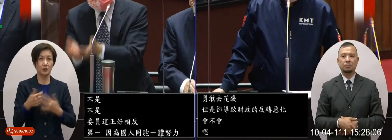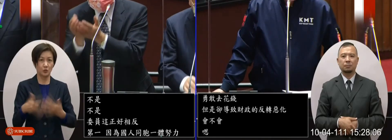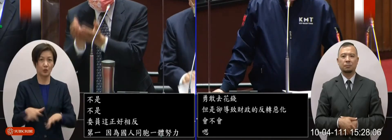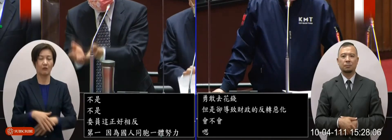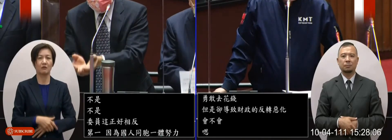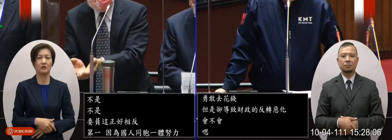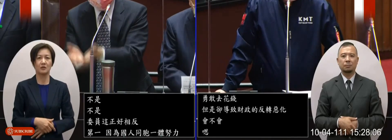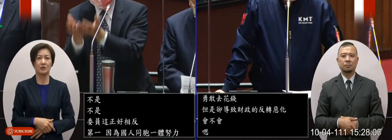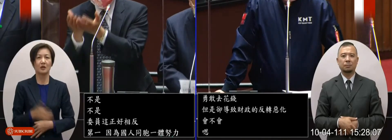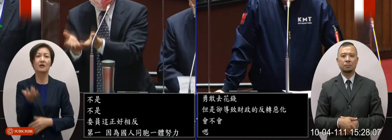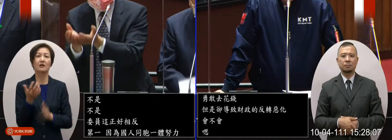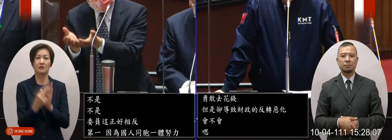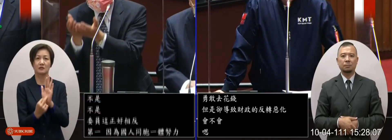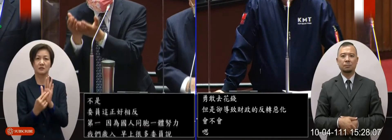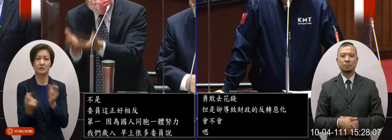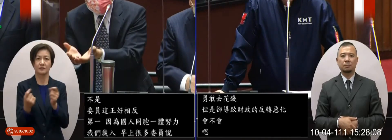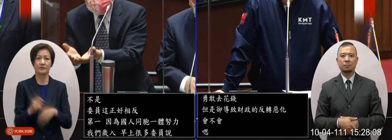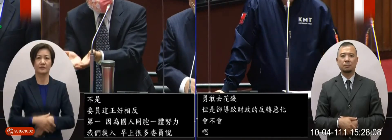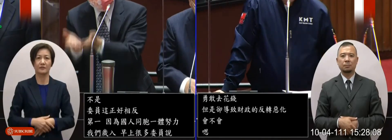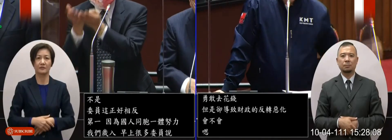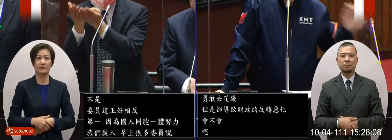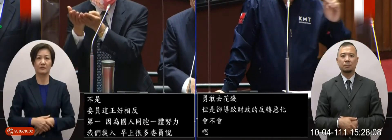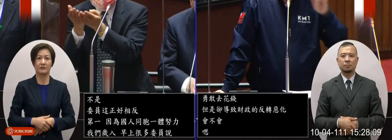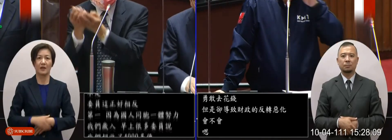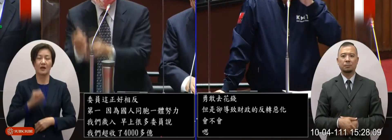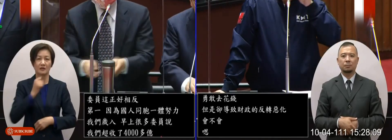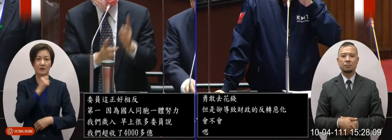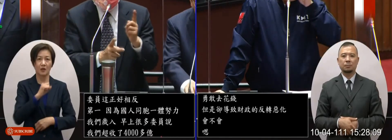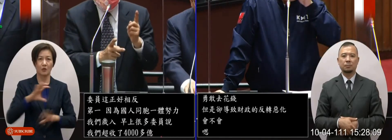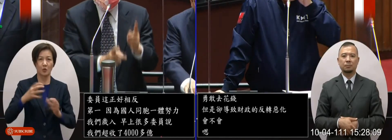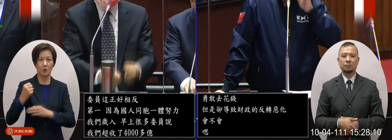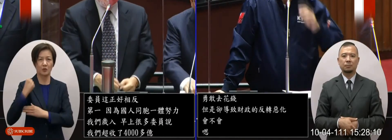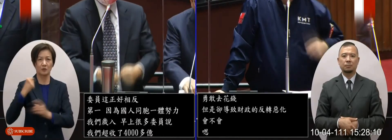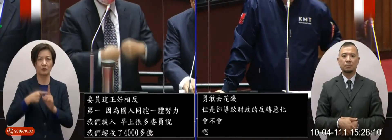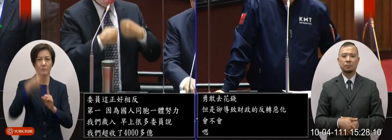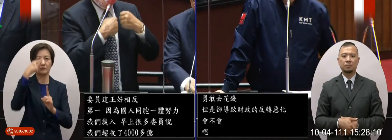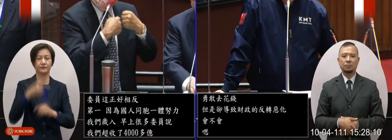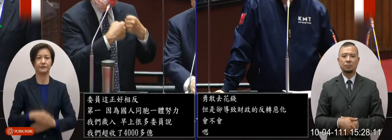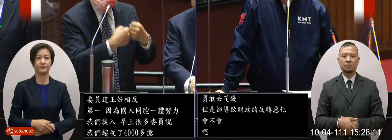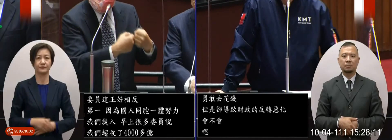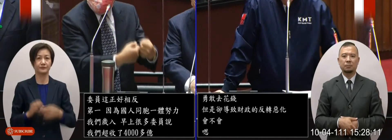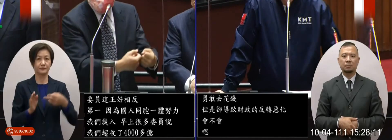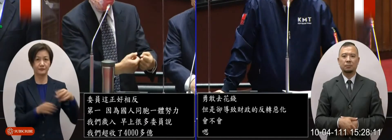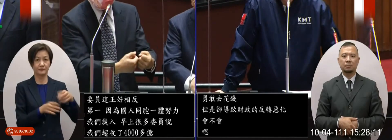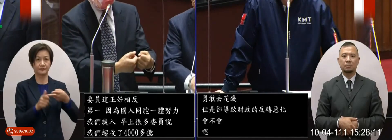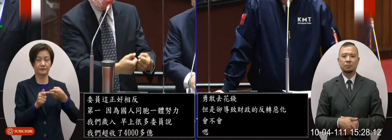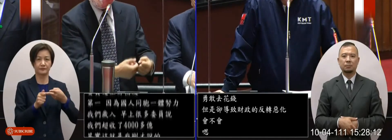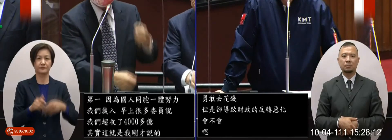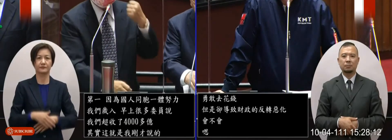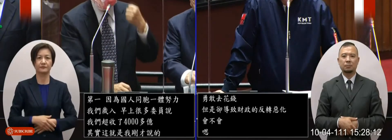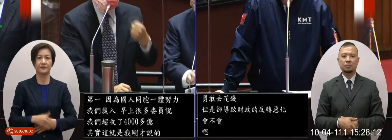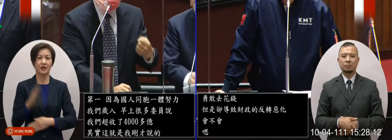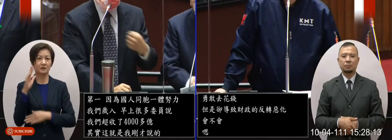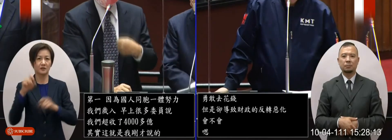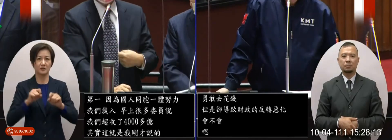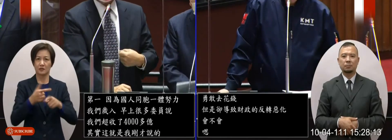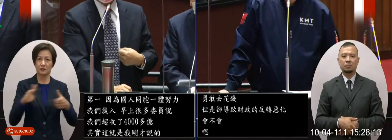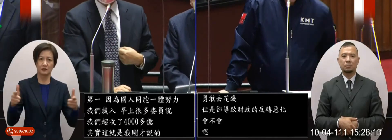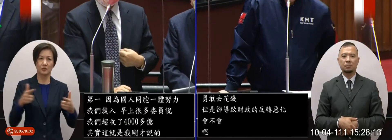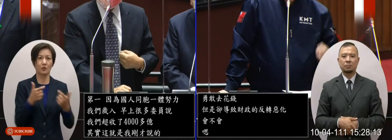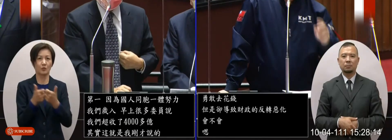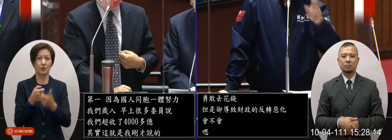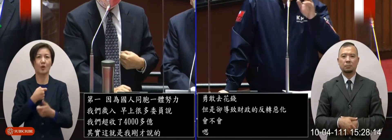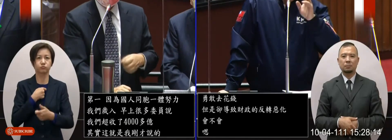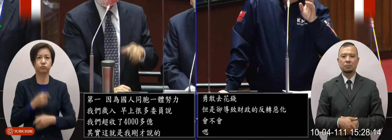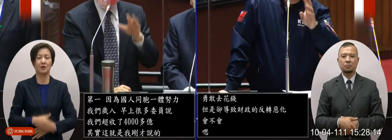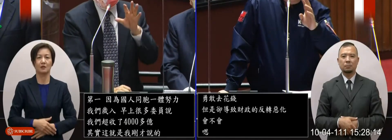我刚才说的国家在财力上有增强。第二一方面是我们要做很多事情， 施政有其